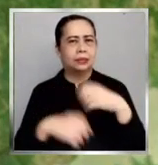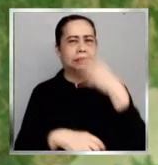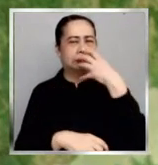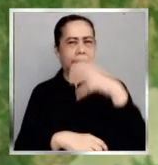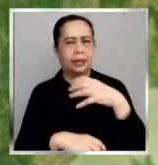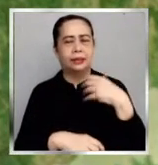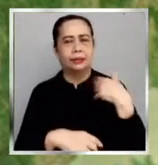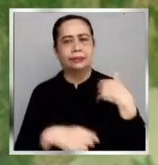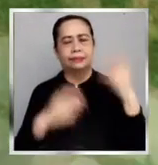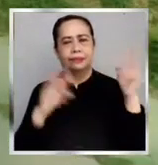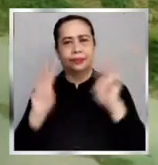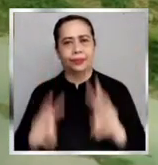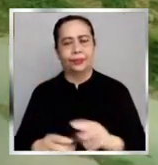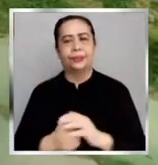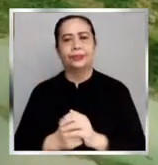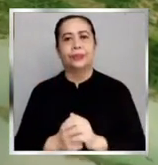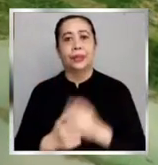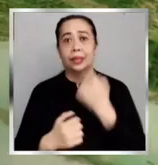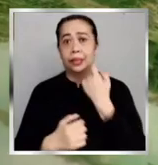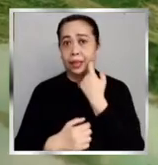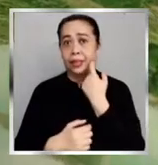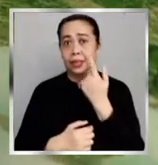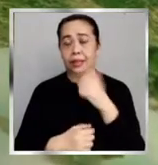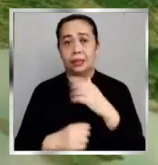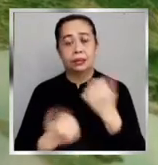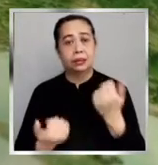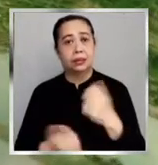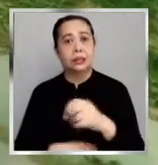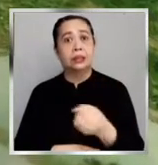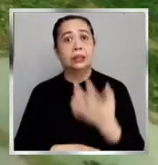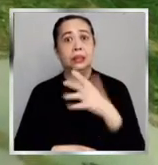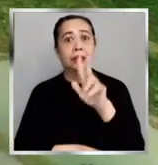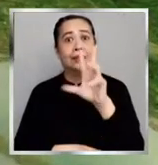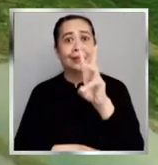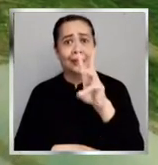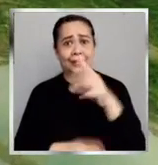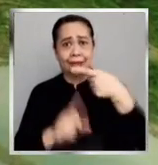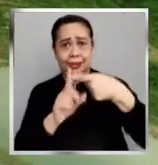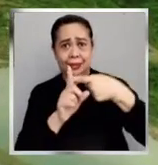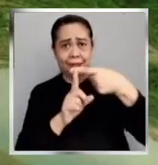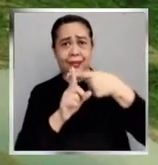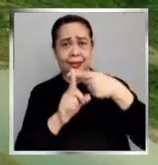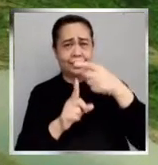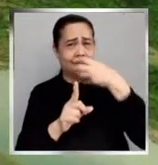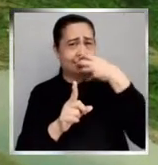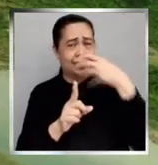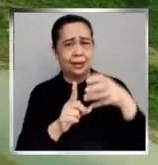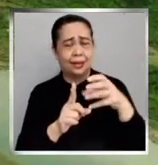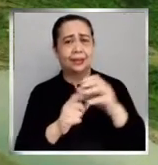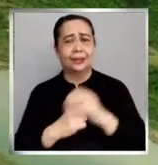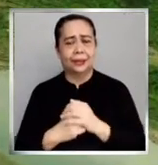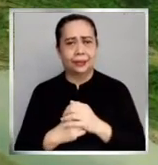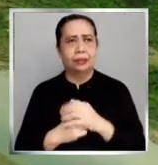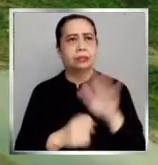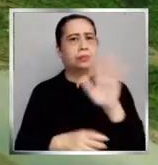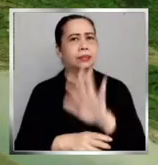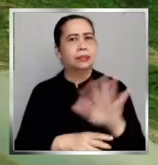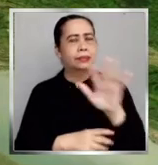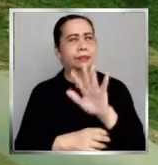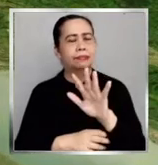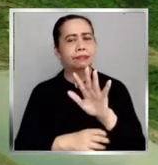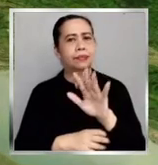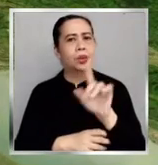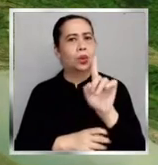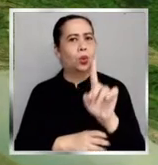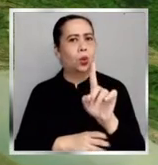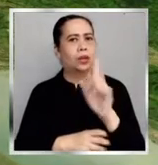panahon. Gaya po kanina na umabot sa 36 degrees Celsius ang init factor bandang